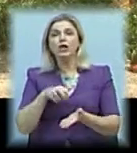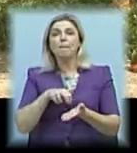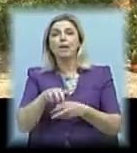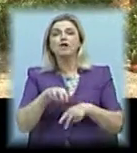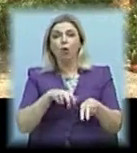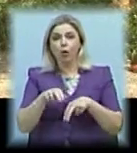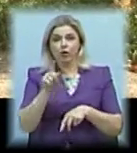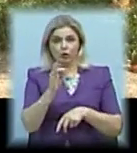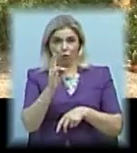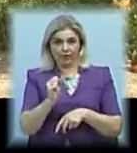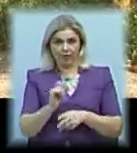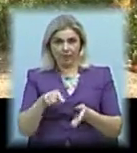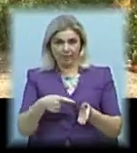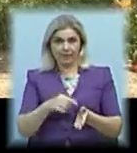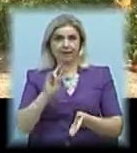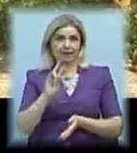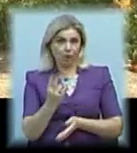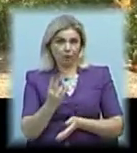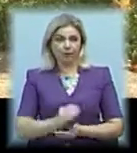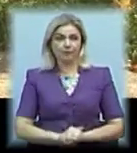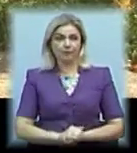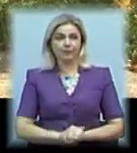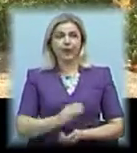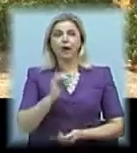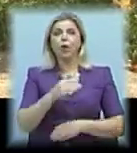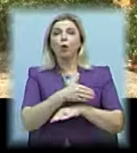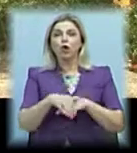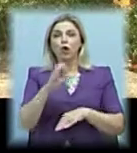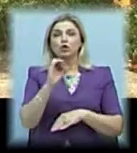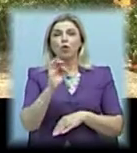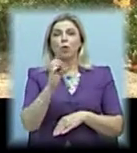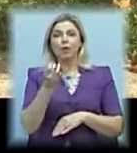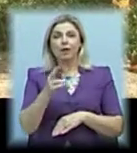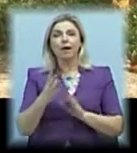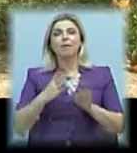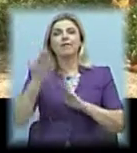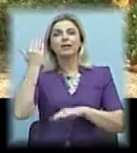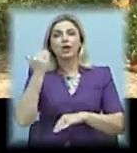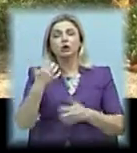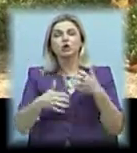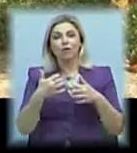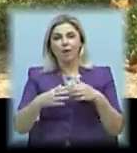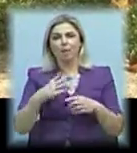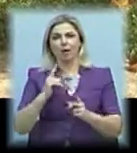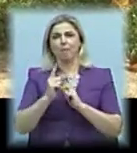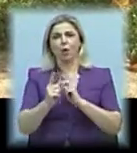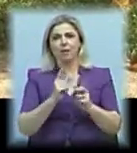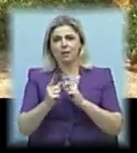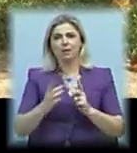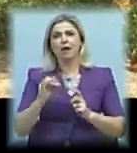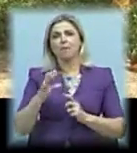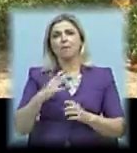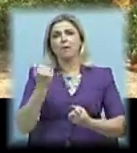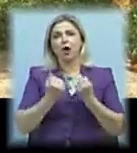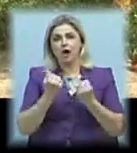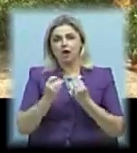зони міста Миколаєва. І колись вулиця Соборна, тоді вулиця Радянська, була проїзна, по ній їздили і